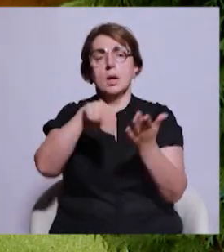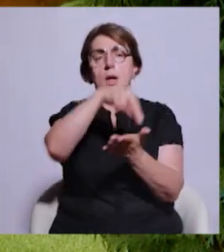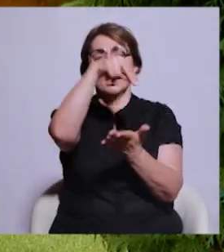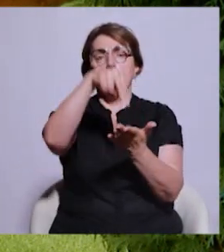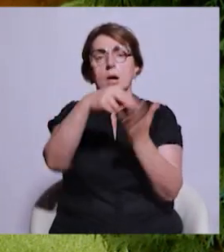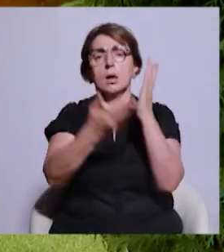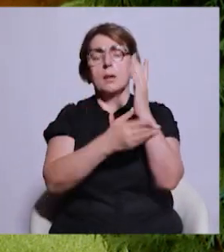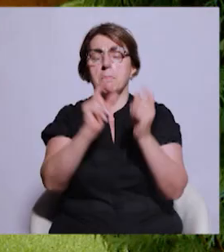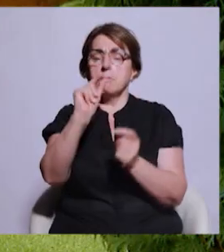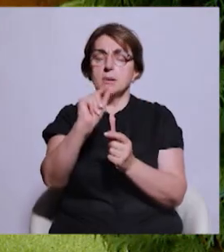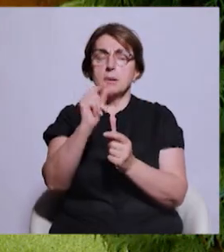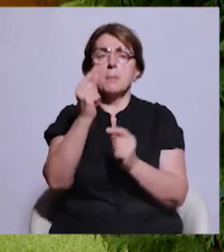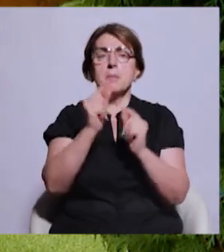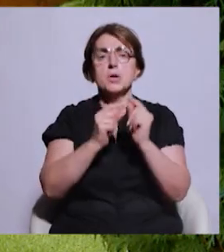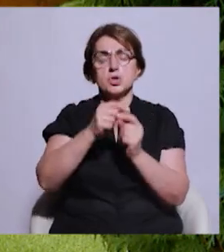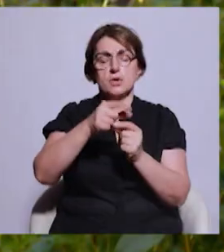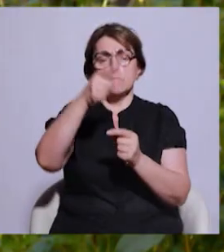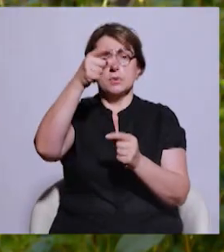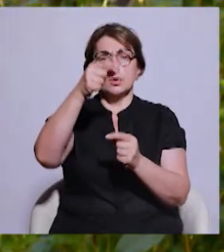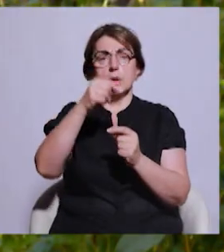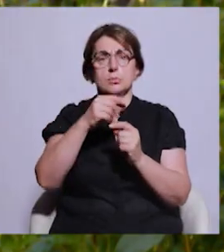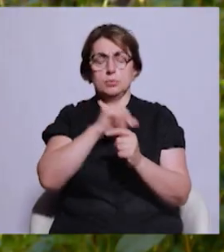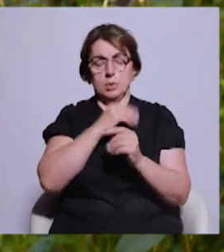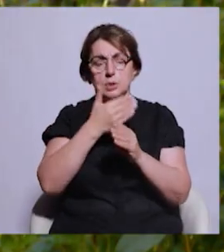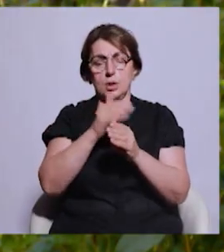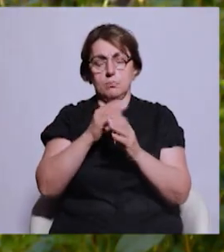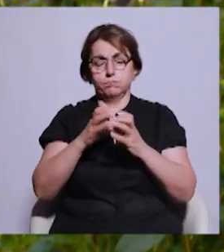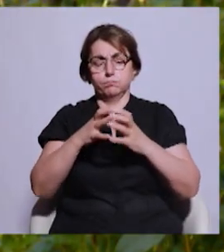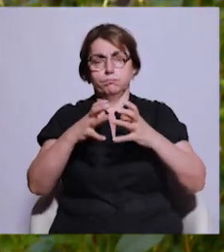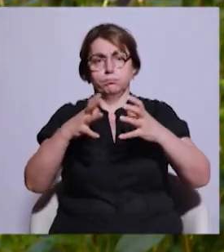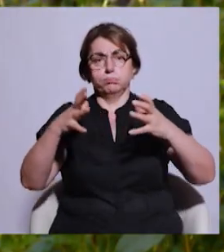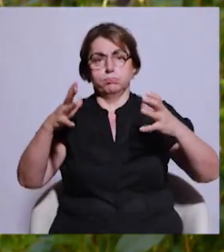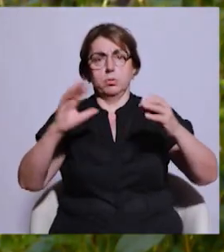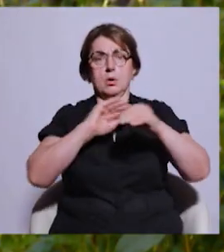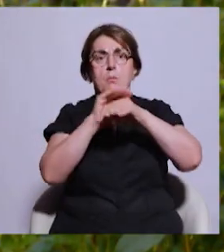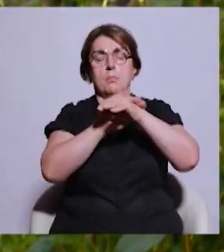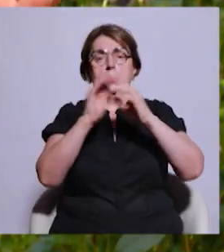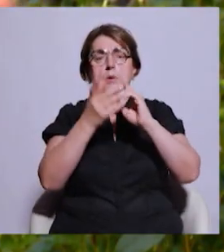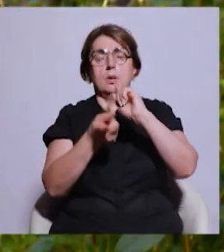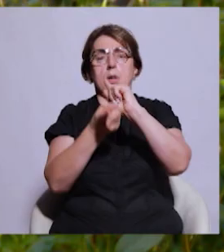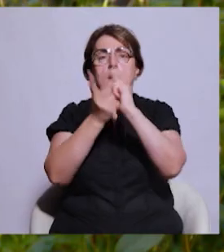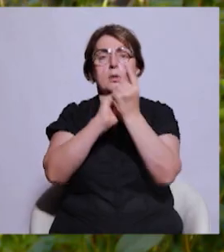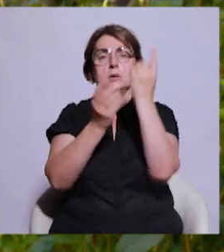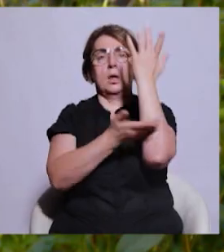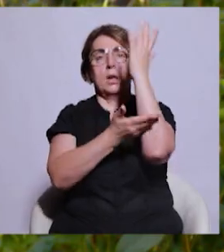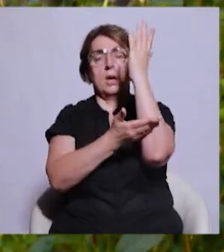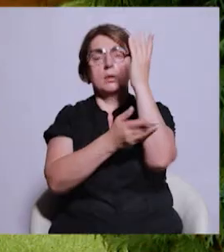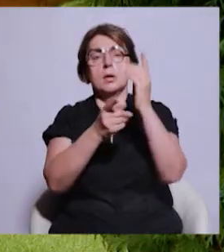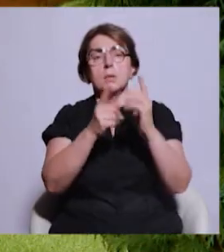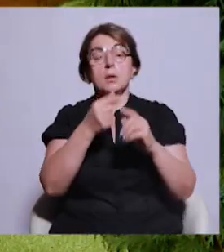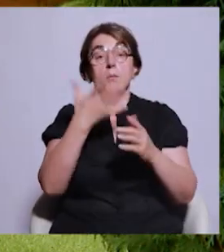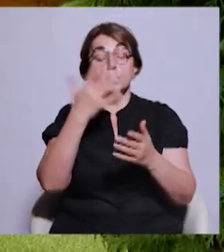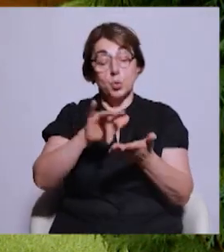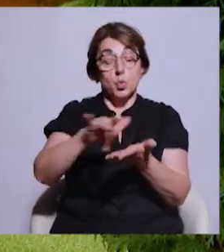საწყისი ფორმა მისი არის პატარა ნერგი, ანუ წვრილი ჯოხი, რომელიც ტანს ისქელებს, მერქანს იდიდებს და შემდეგ ხედ გარდაიქცევა. მინდა ვთქვა,